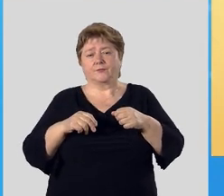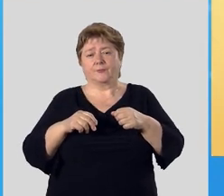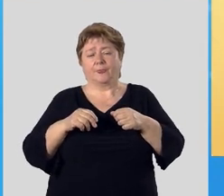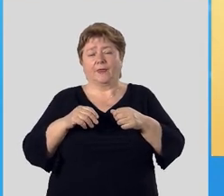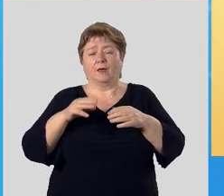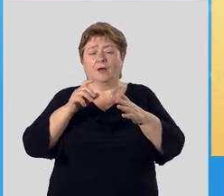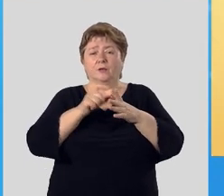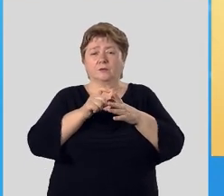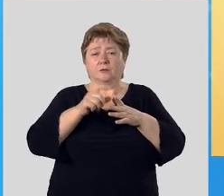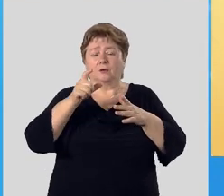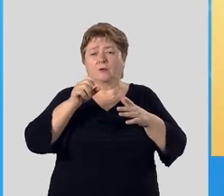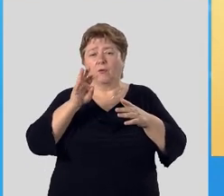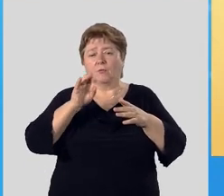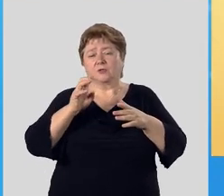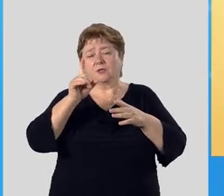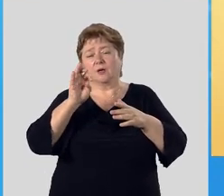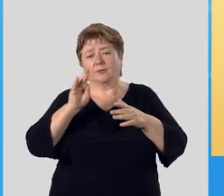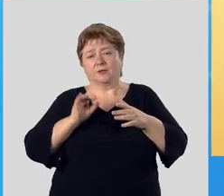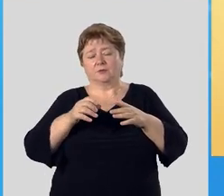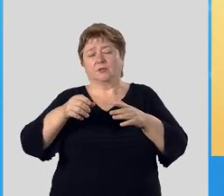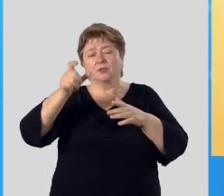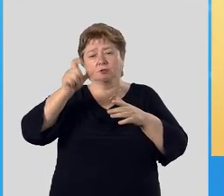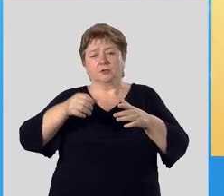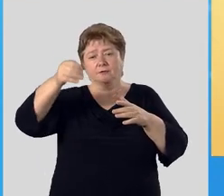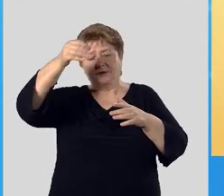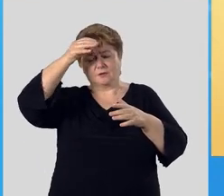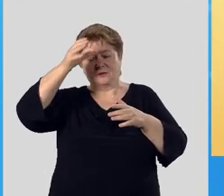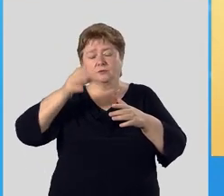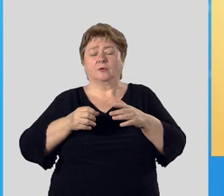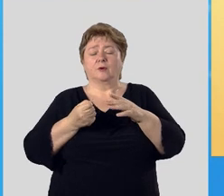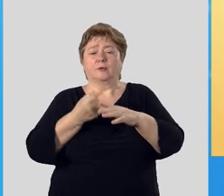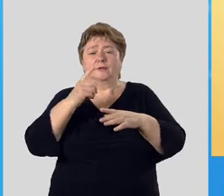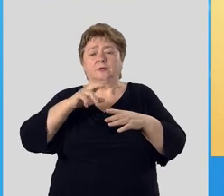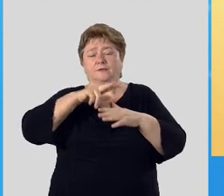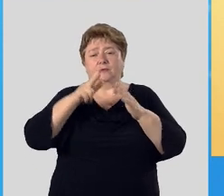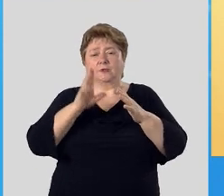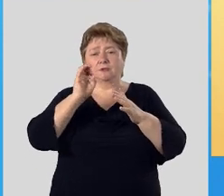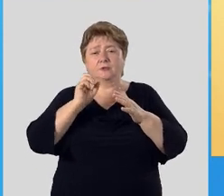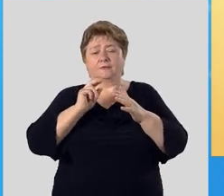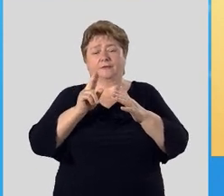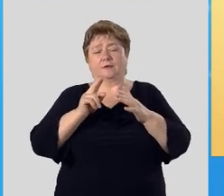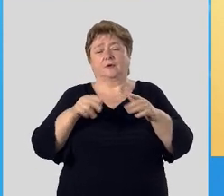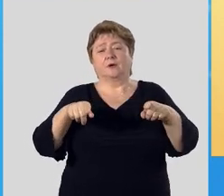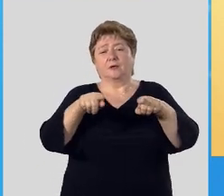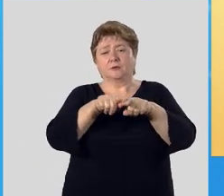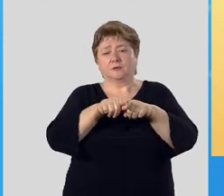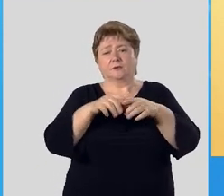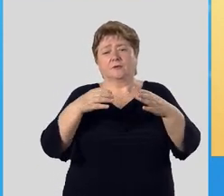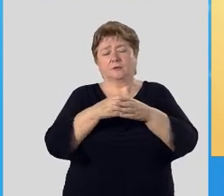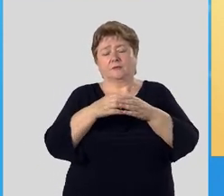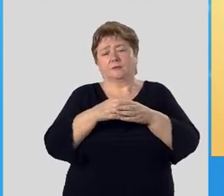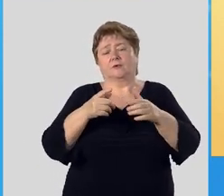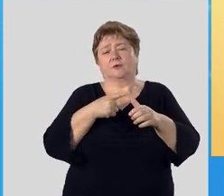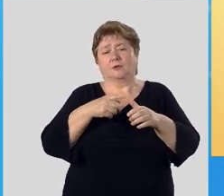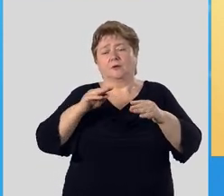термин homo sapiens человек разумный появился восемнадцатом веке такое видовое название